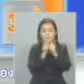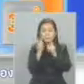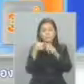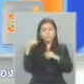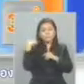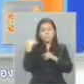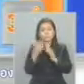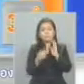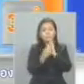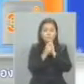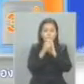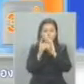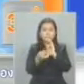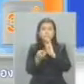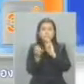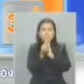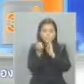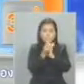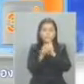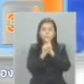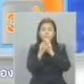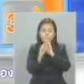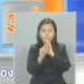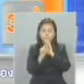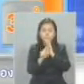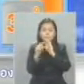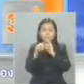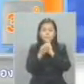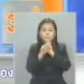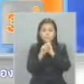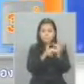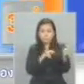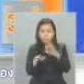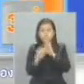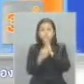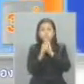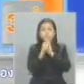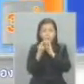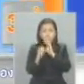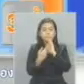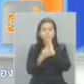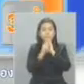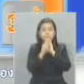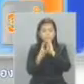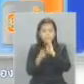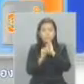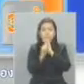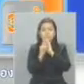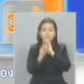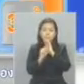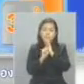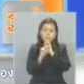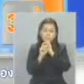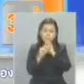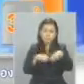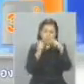อุดรธานีสกลนครนครพนมมุกดาหารอำนาจเจริญอุบลราชธานีศรีสะเกษสุรินทร์บุ